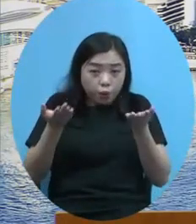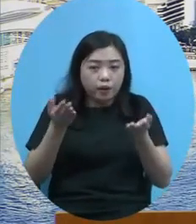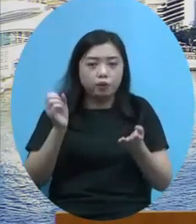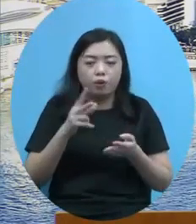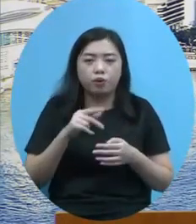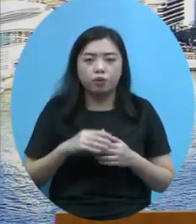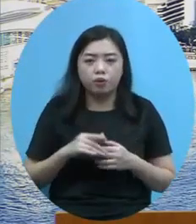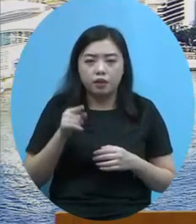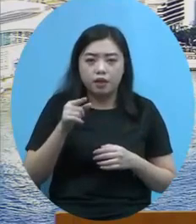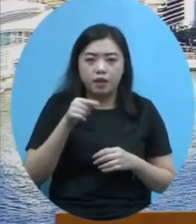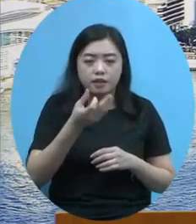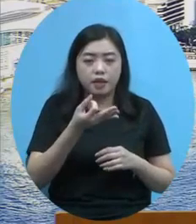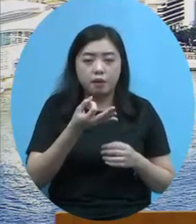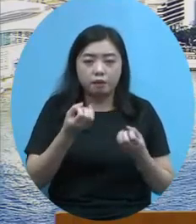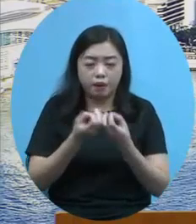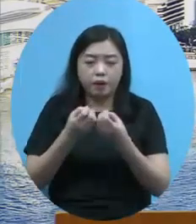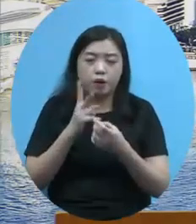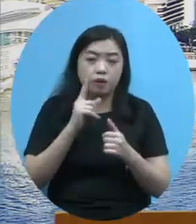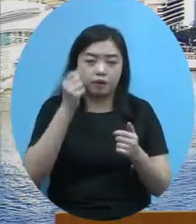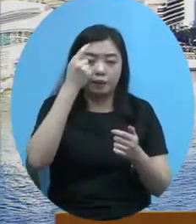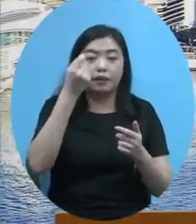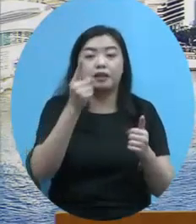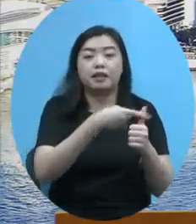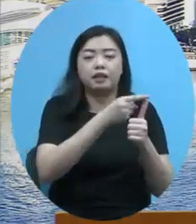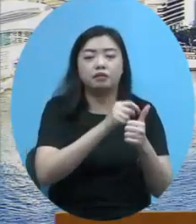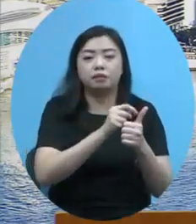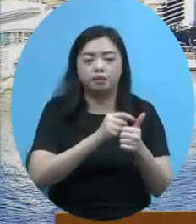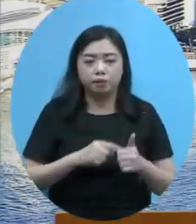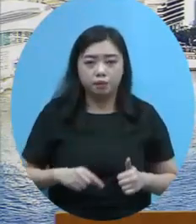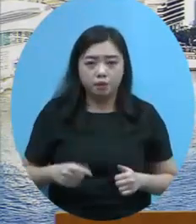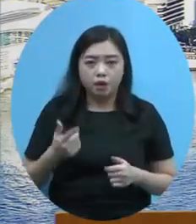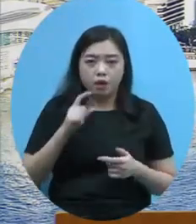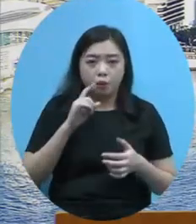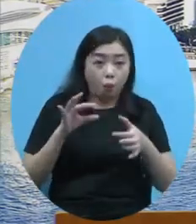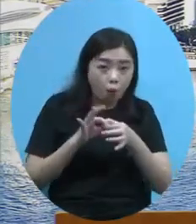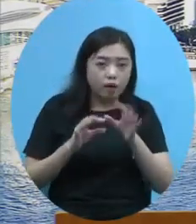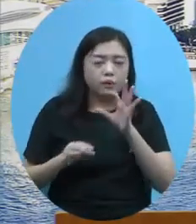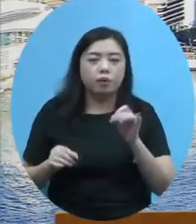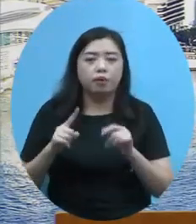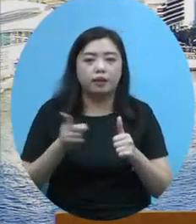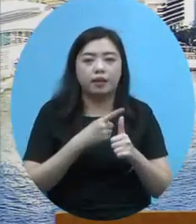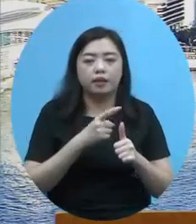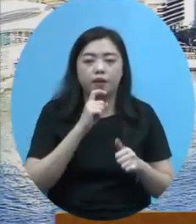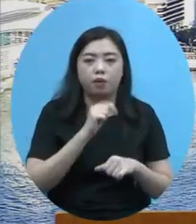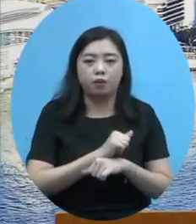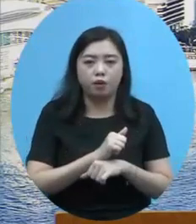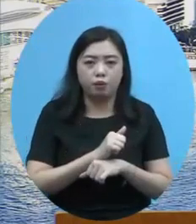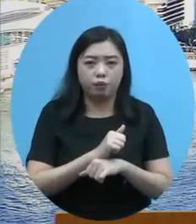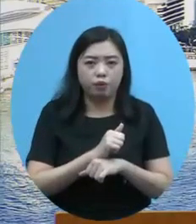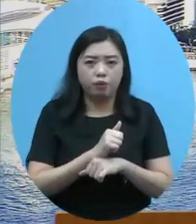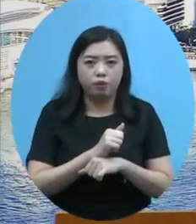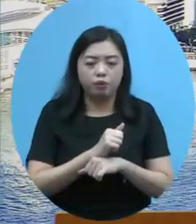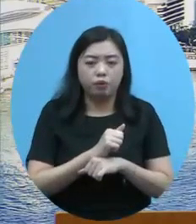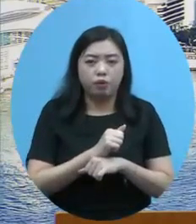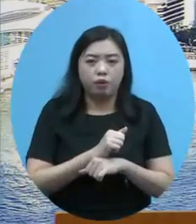翻即係呢三宗個案或者尤其是係第一宗個案啦，睇下有冇一個關 聯，因為第一宗個案佢有機會係會攞啲嘢係